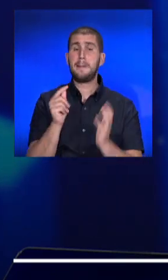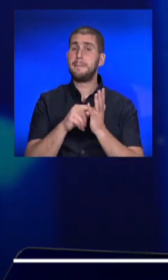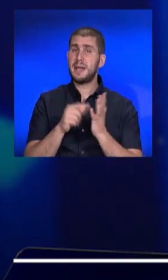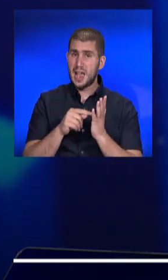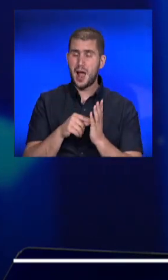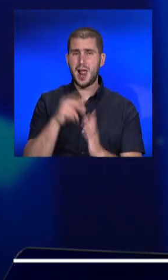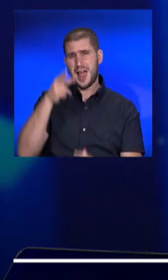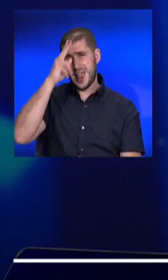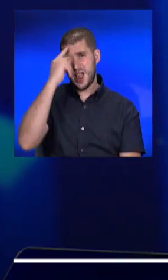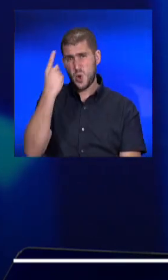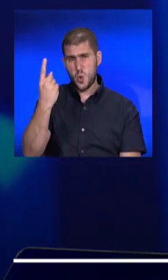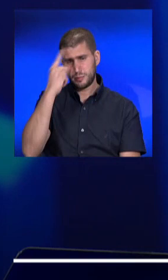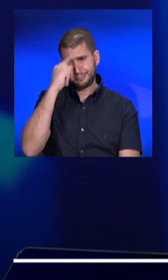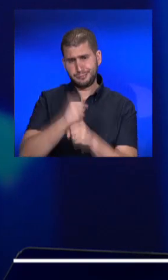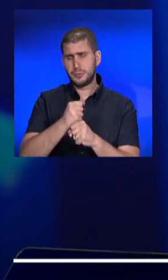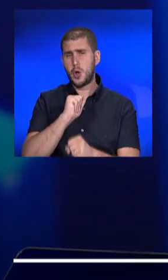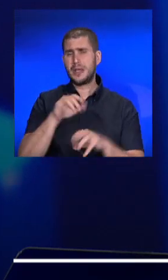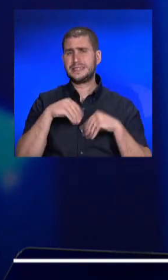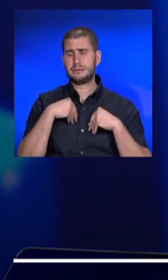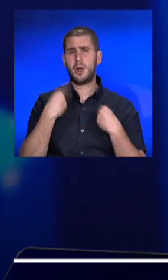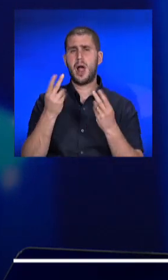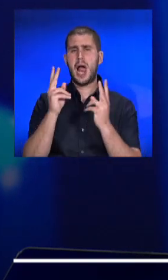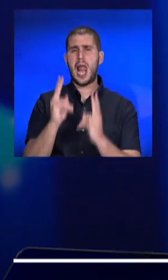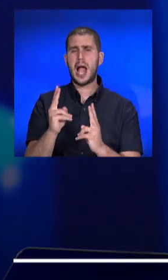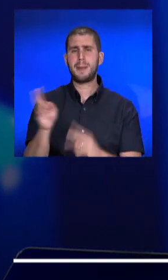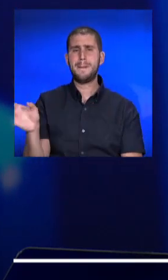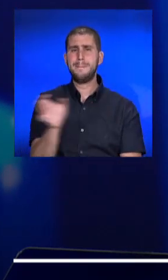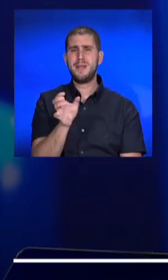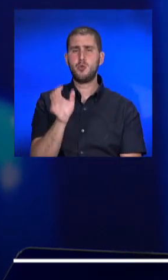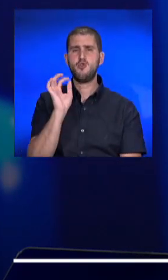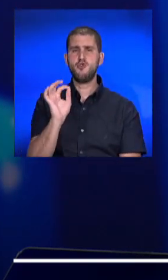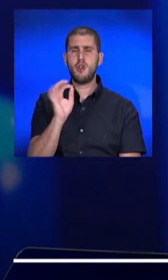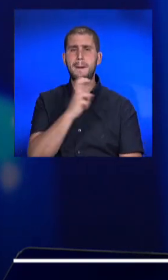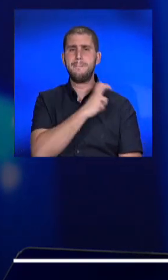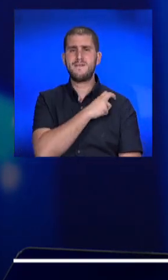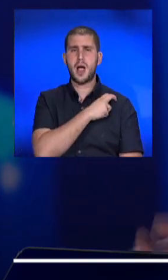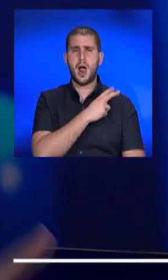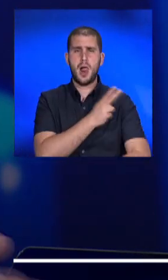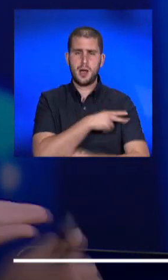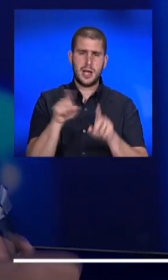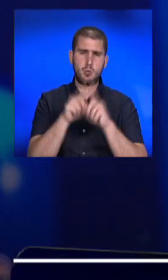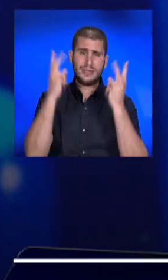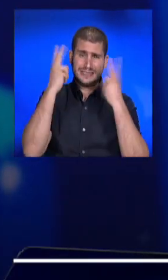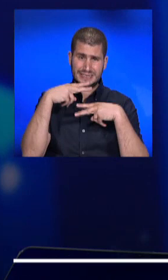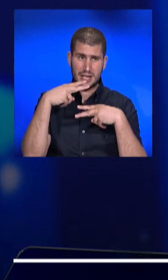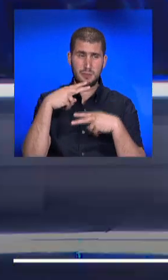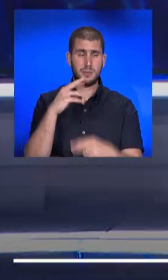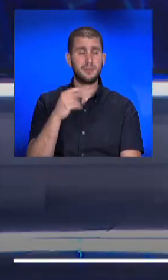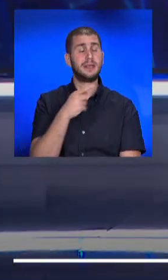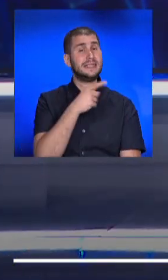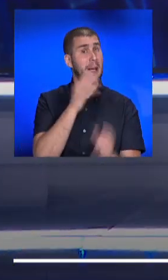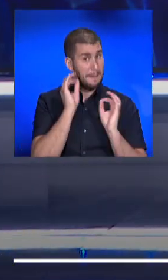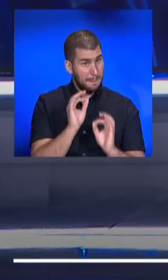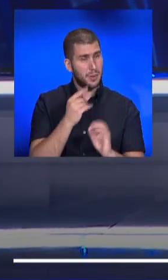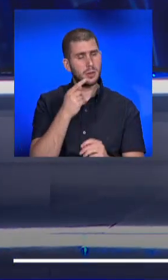של הליכוד לא הסכימו לאפשר הקפאת המינוי של המפכ"ל כפי שהוסכם לכאורה בפשרת האוזר. ועל זה בדיוק את שואלת